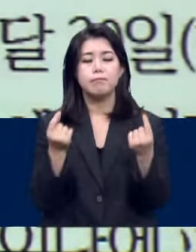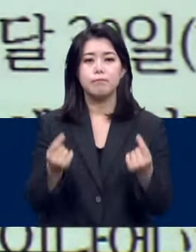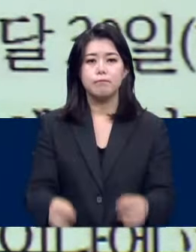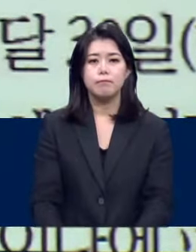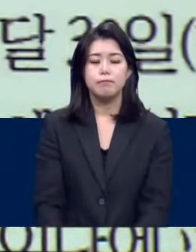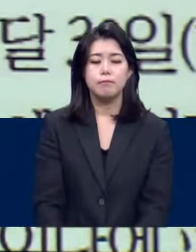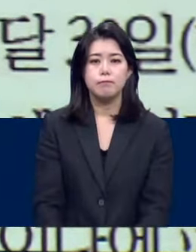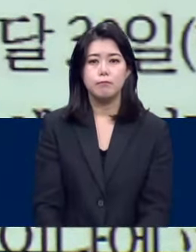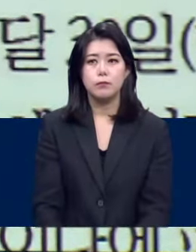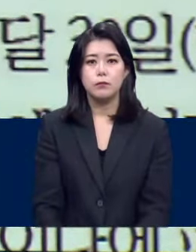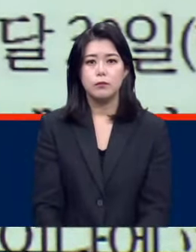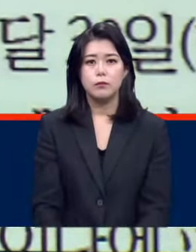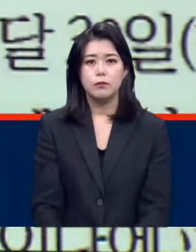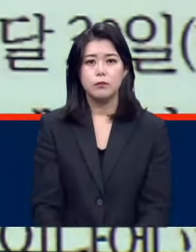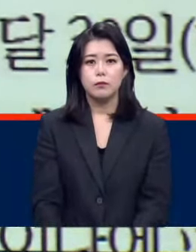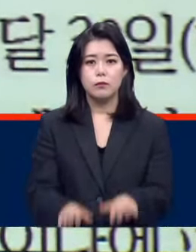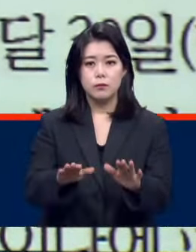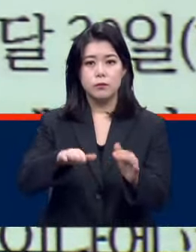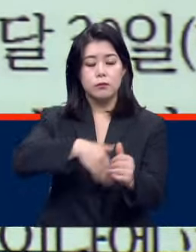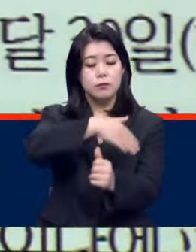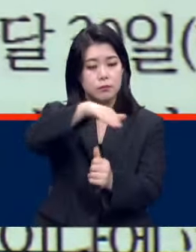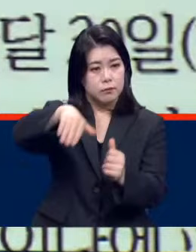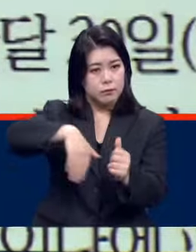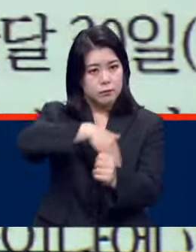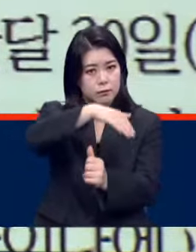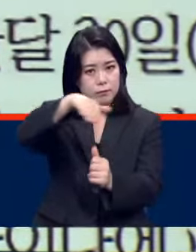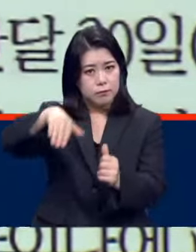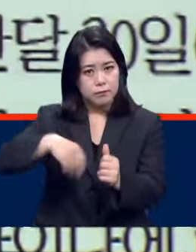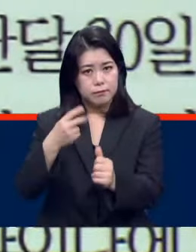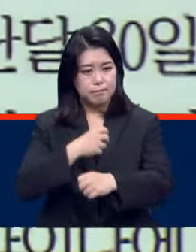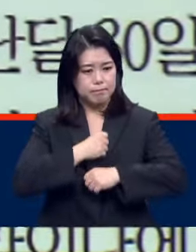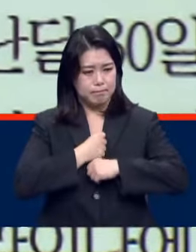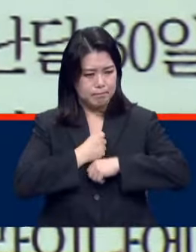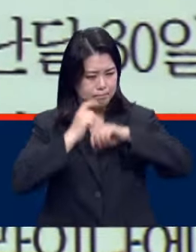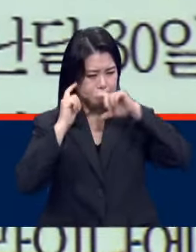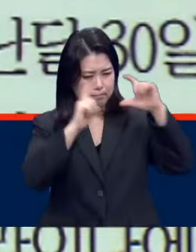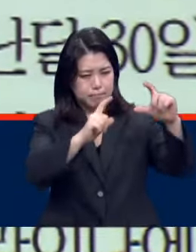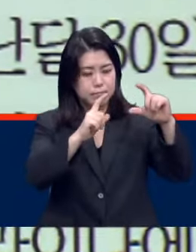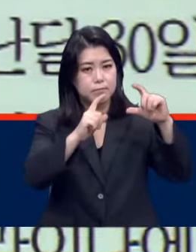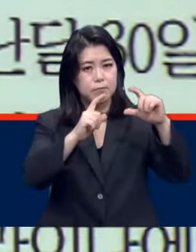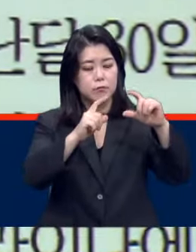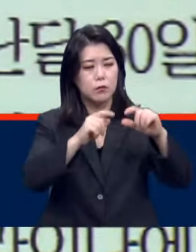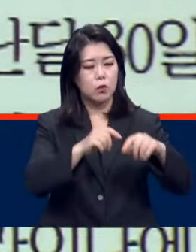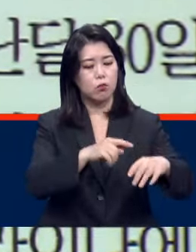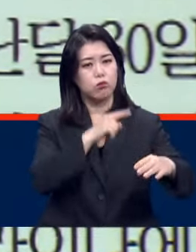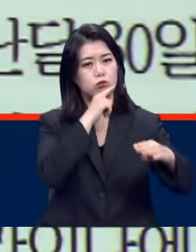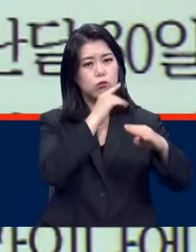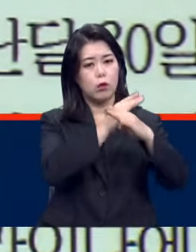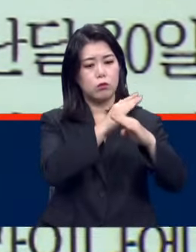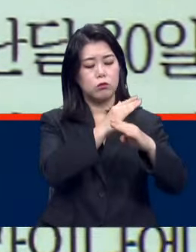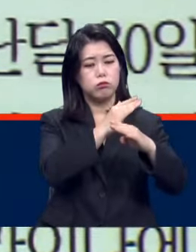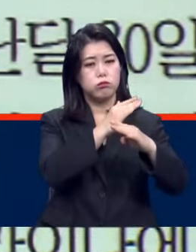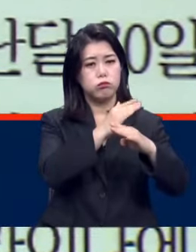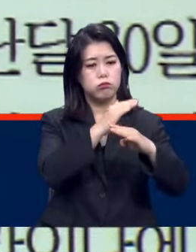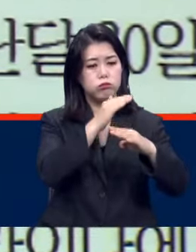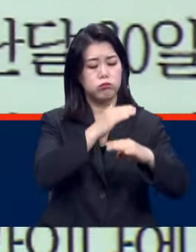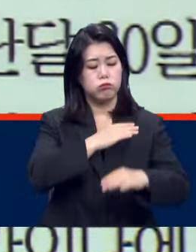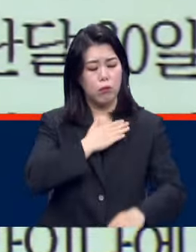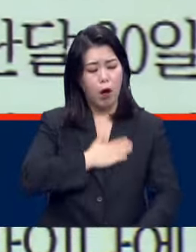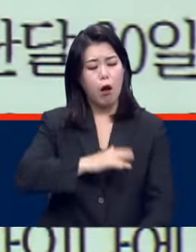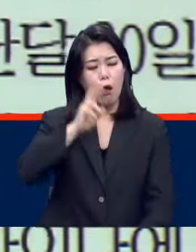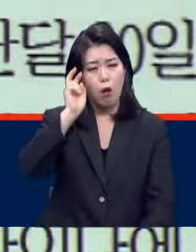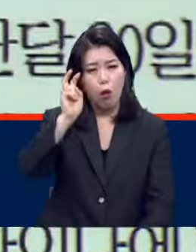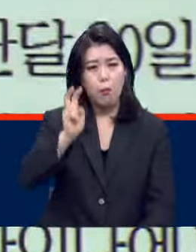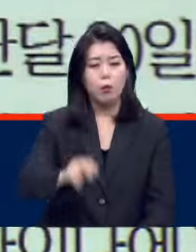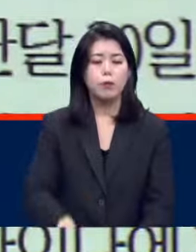건데 사실 지금의 어떤 국제 사회의 압박과 경고 북한이 예상하지 못하고 뭐 파병을 한 건 아니겠죠